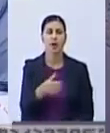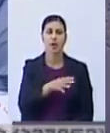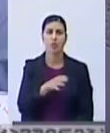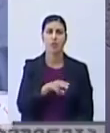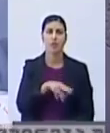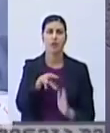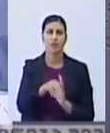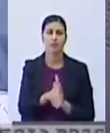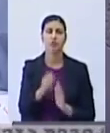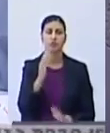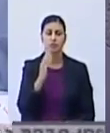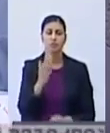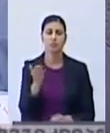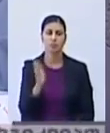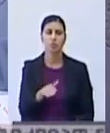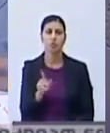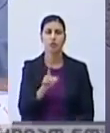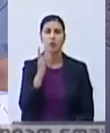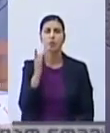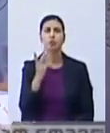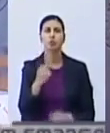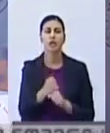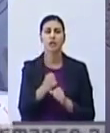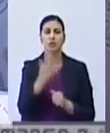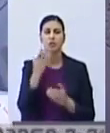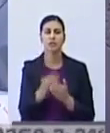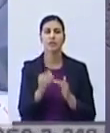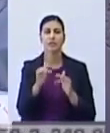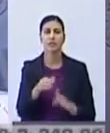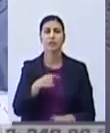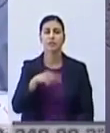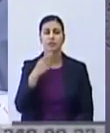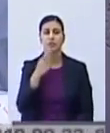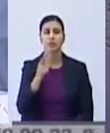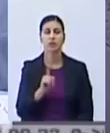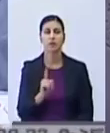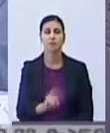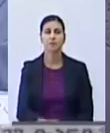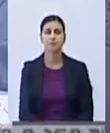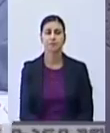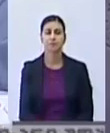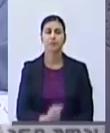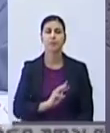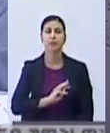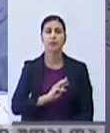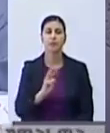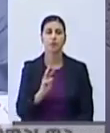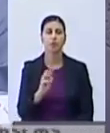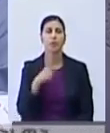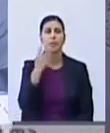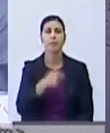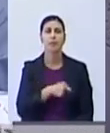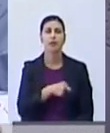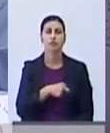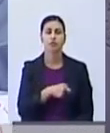პარლამენტში? არ ახო. მოდი რა, პოლიტიკოსებმა უნდა აკეთოს თავიანთი საქმე. ჩვენ ვიძახოთ კიდევაც, რა. მილიონერები, ის